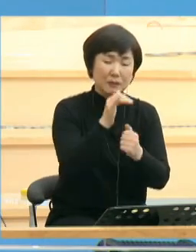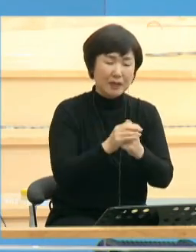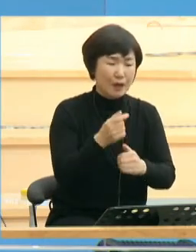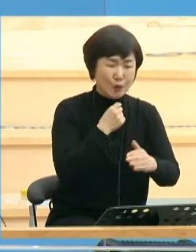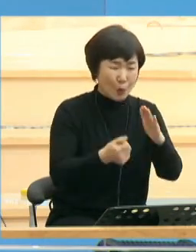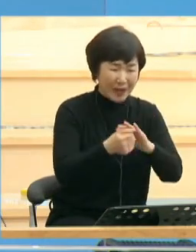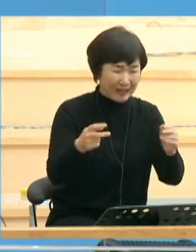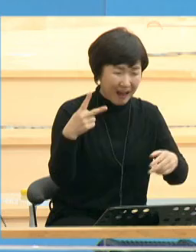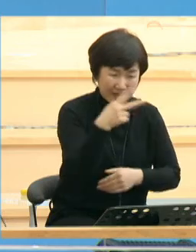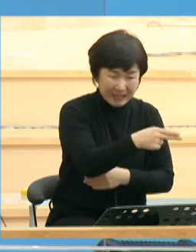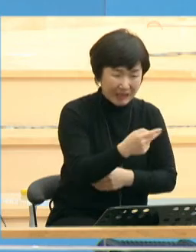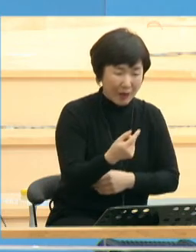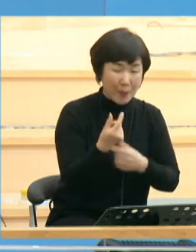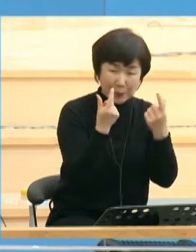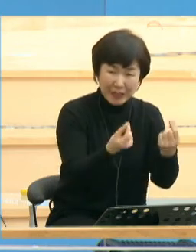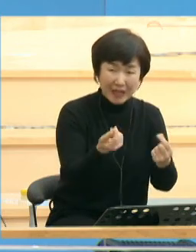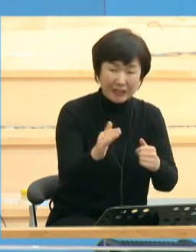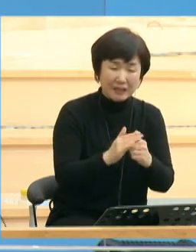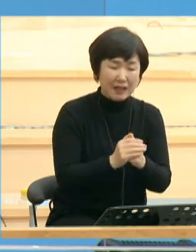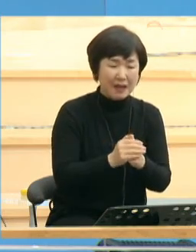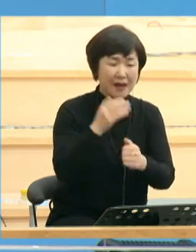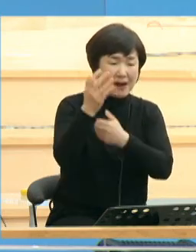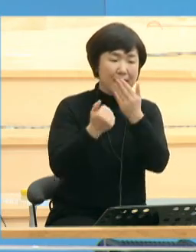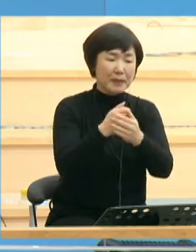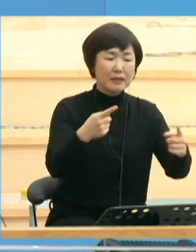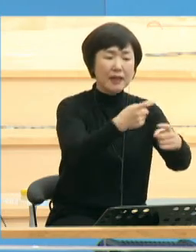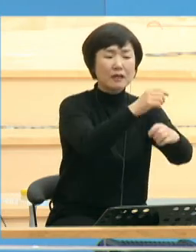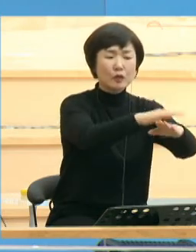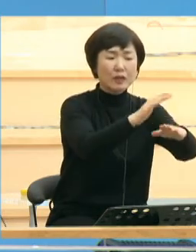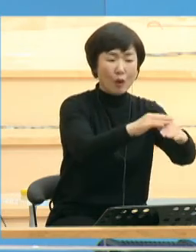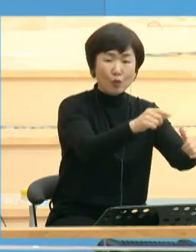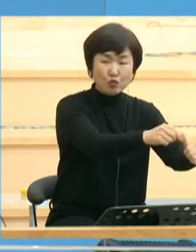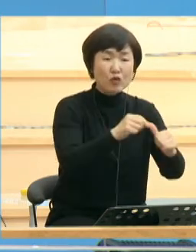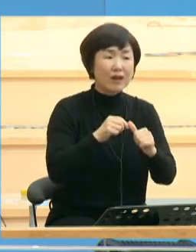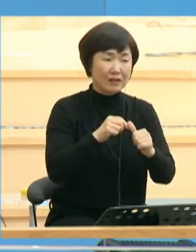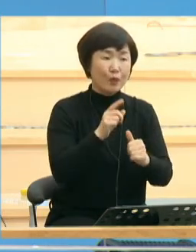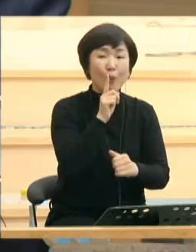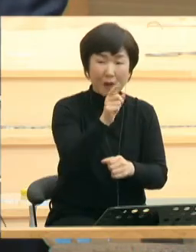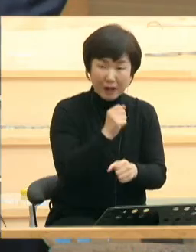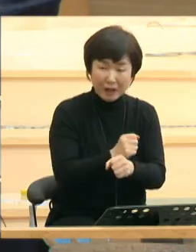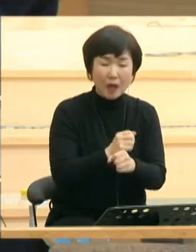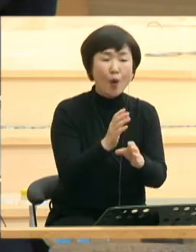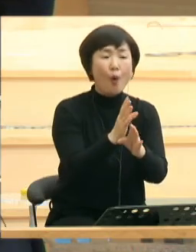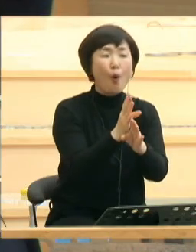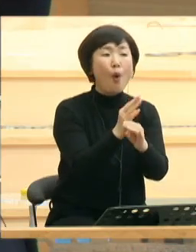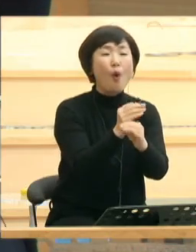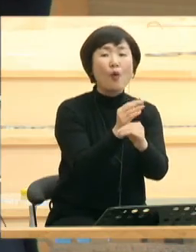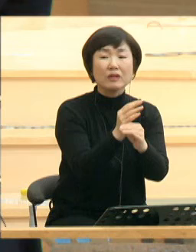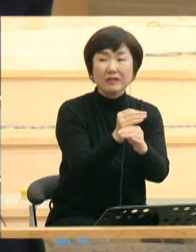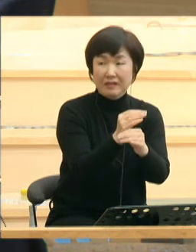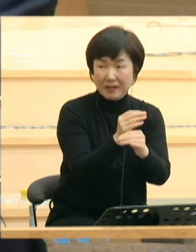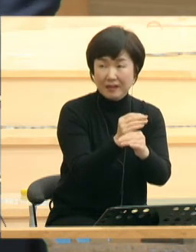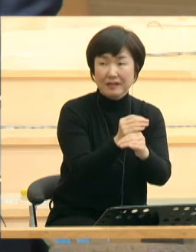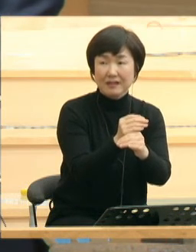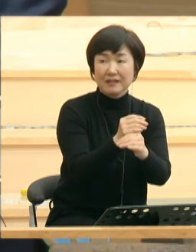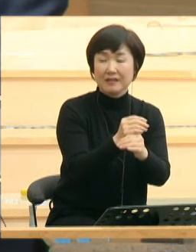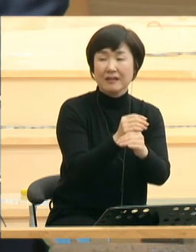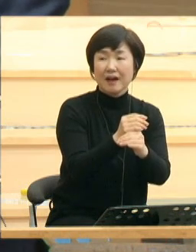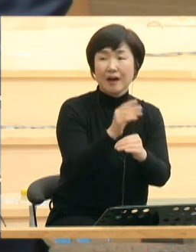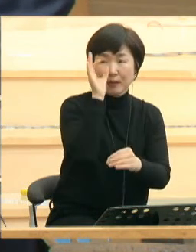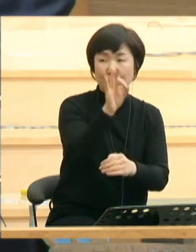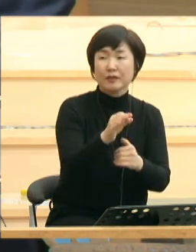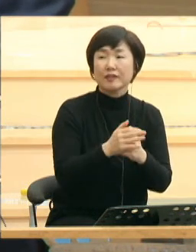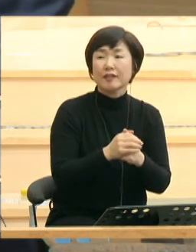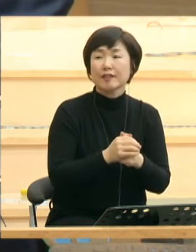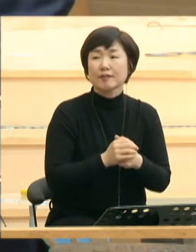같은데 하나님께서 대작들의 선에서 구원 하신다 고 말합니다 근데 그게 언제냐 자 오늘 마지막 한 줄만 될 등을 합니다 자